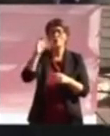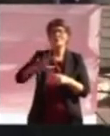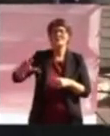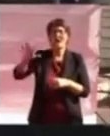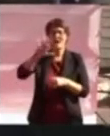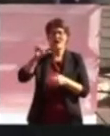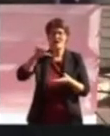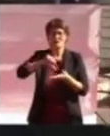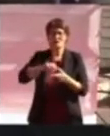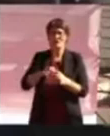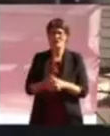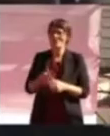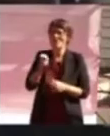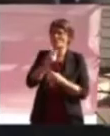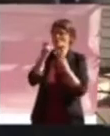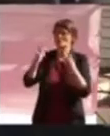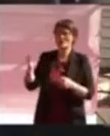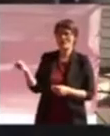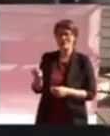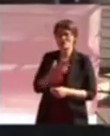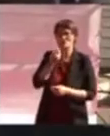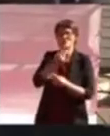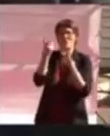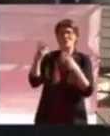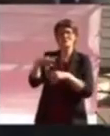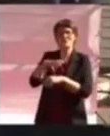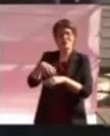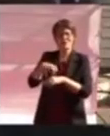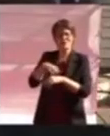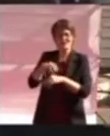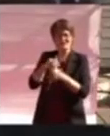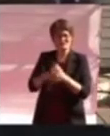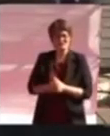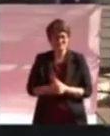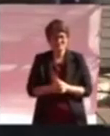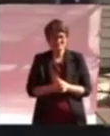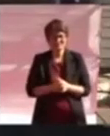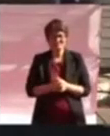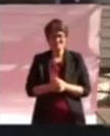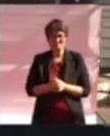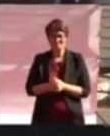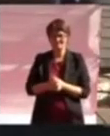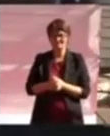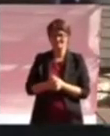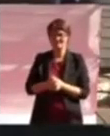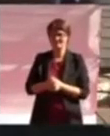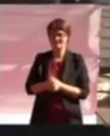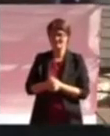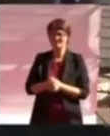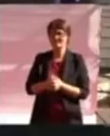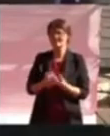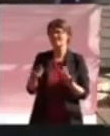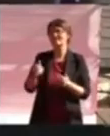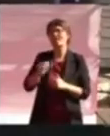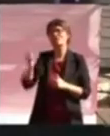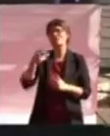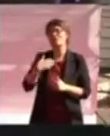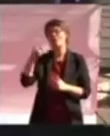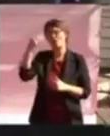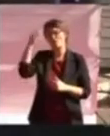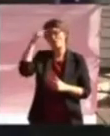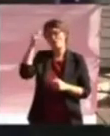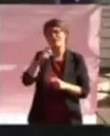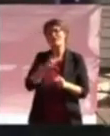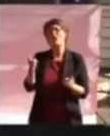ministro innanzitutto voglio iniziare voglio ricordare a tutti con gli operatori sanitari che sono